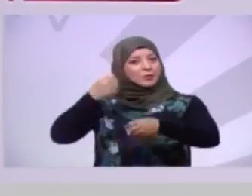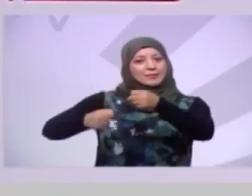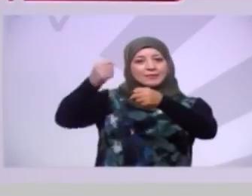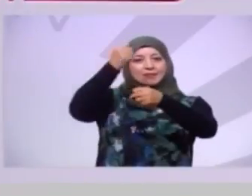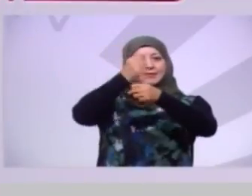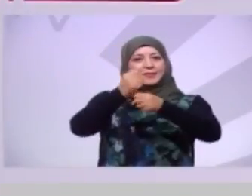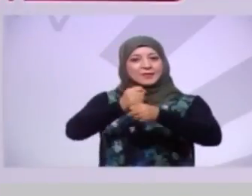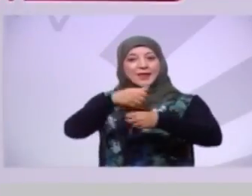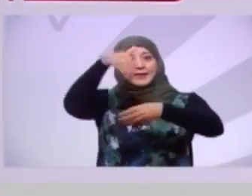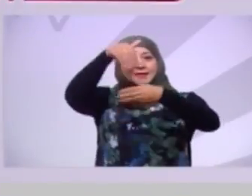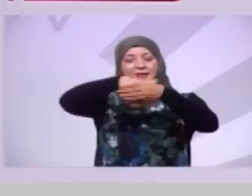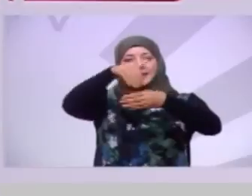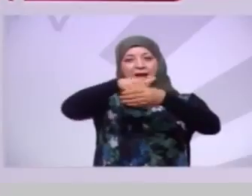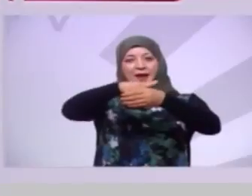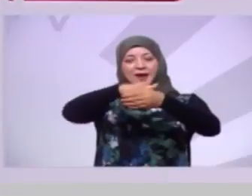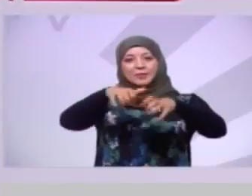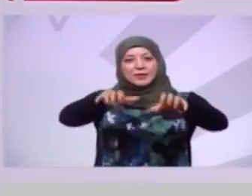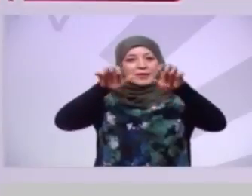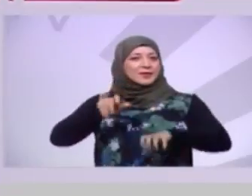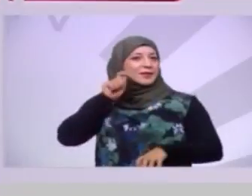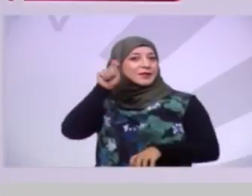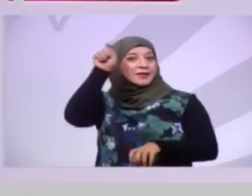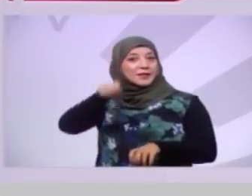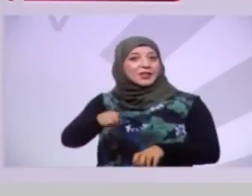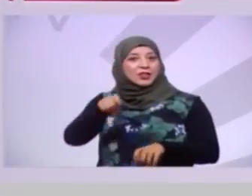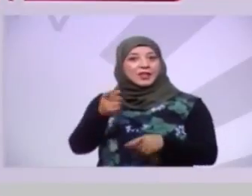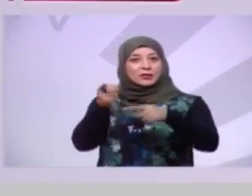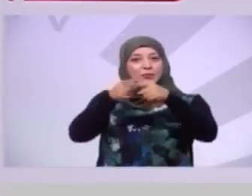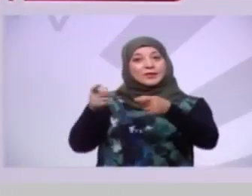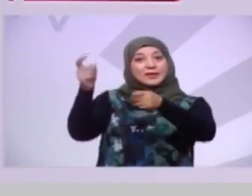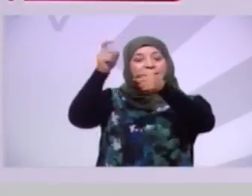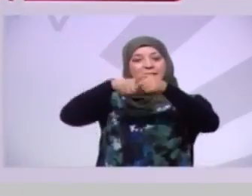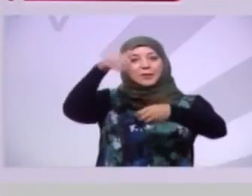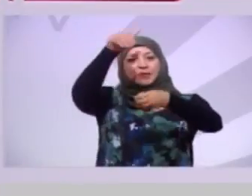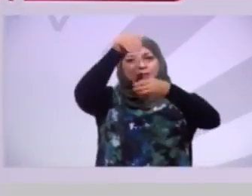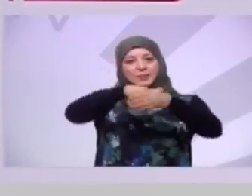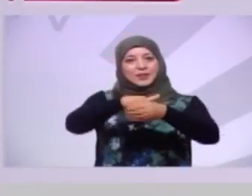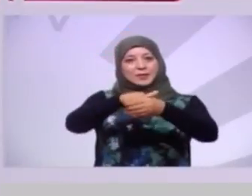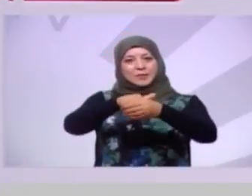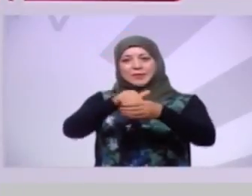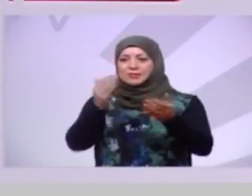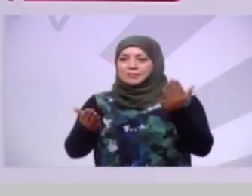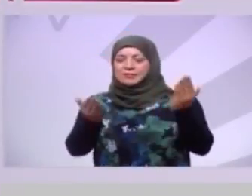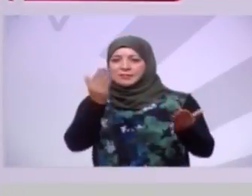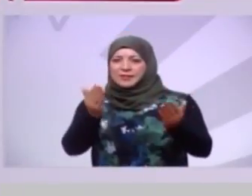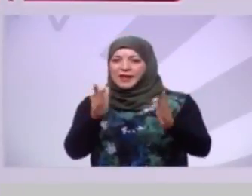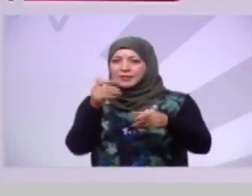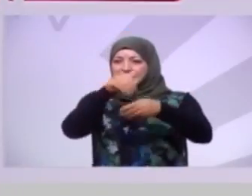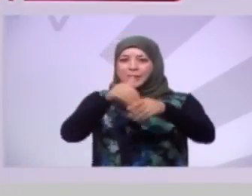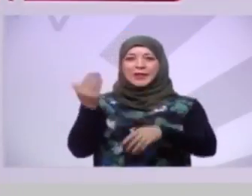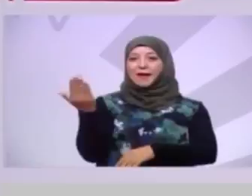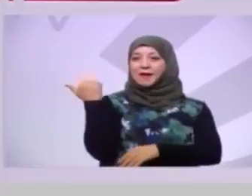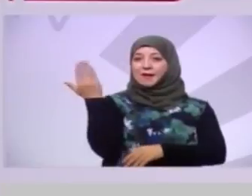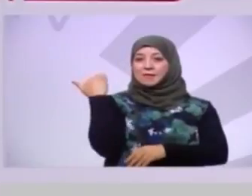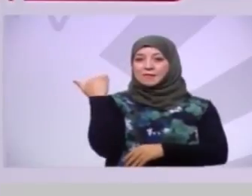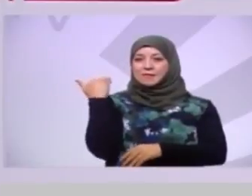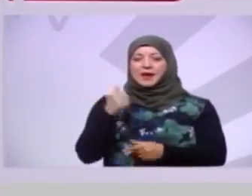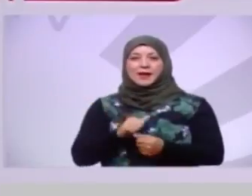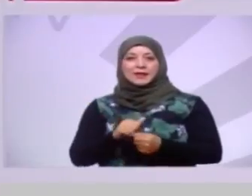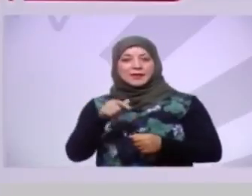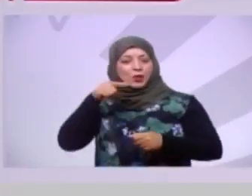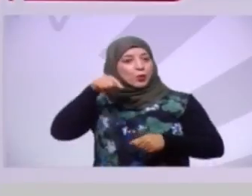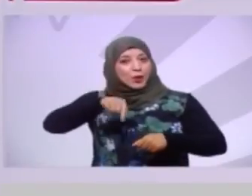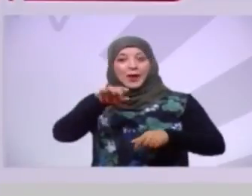مواطنا من خلال المشاركه في الشان العام والخيارات في المسار الديمقراطي بتقييم المرحله الفارقه واختيار من